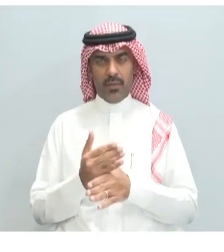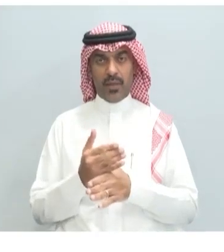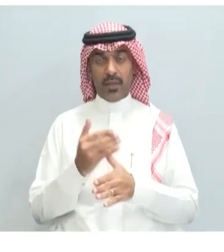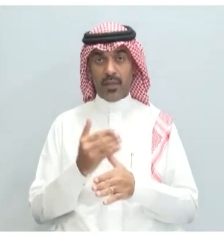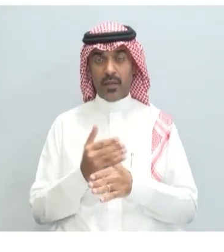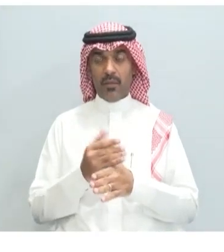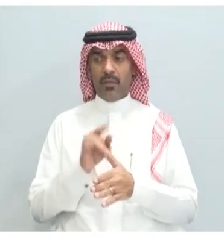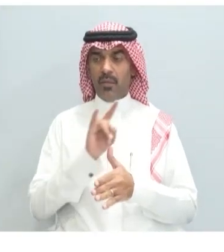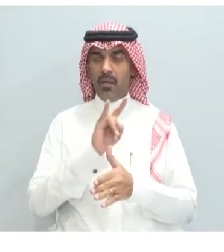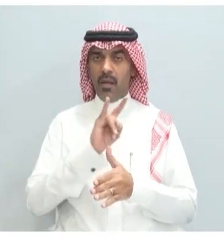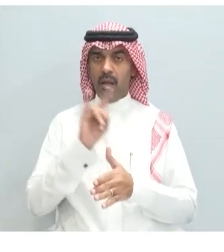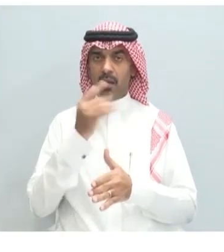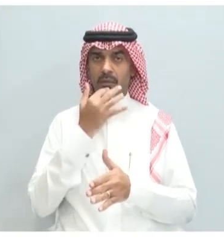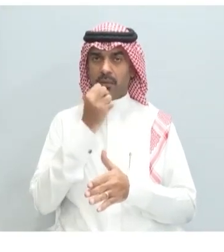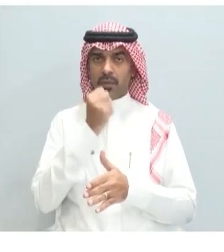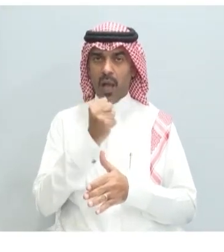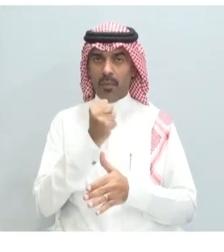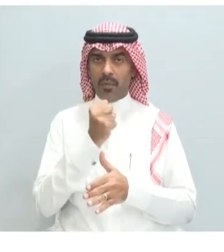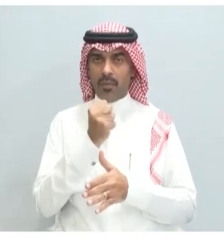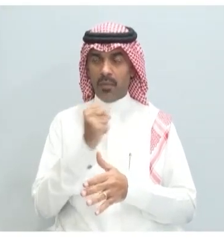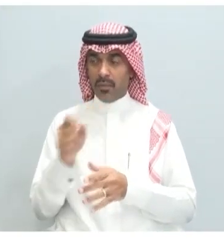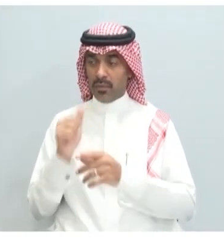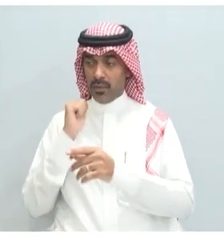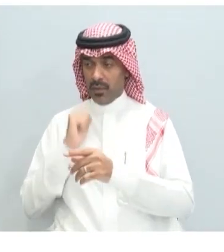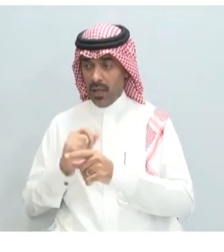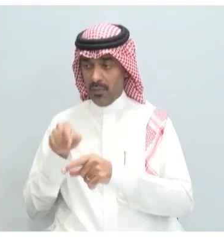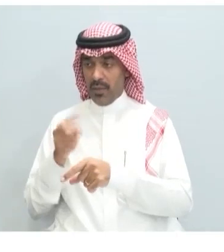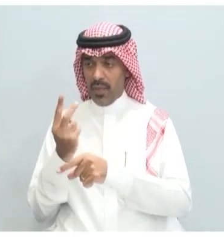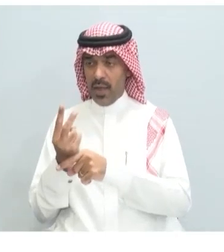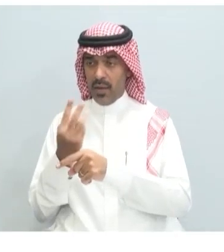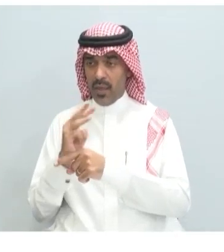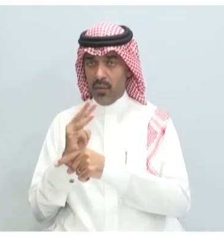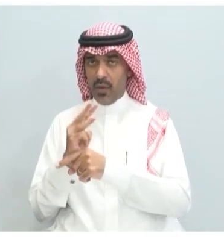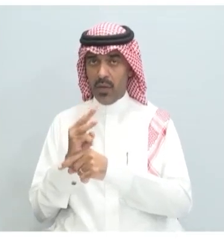لا يمكن ان يكون